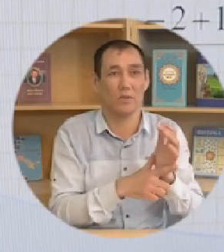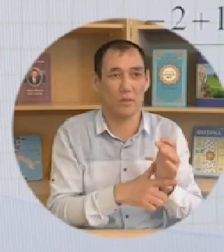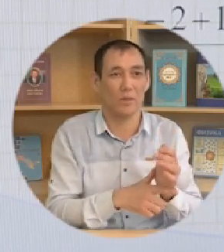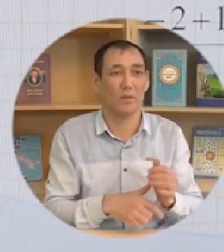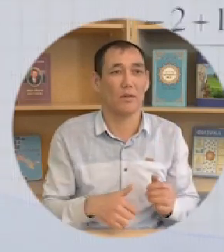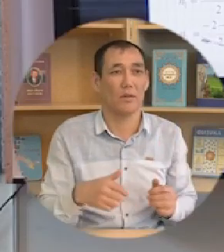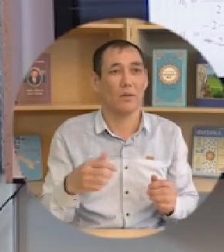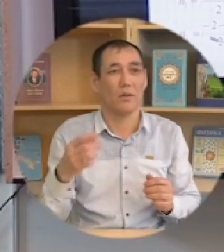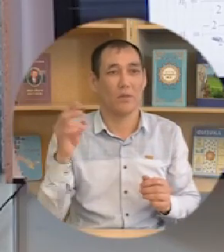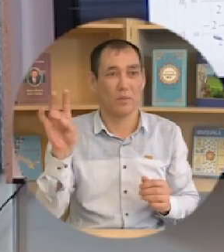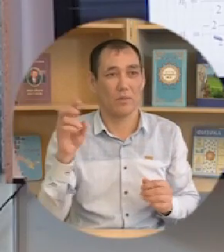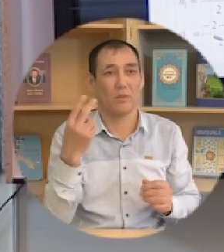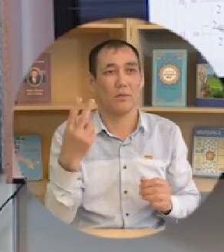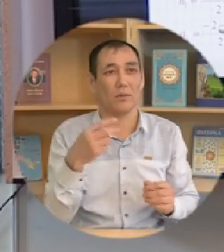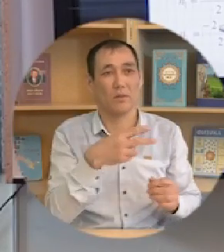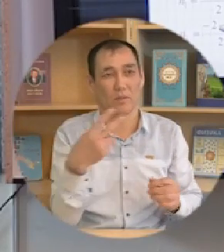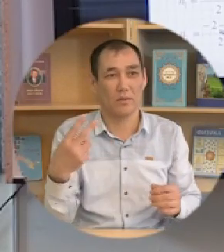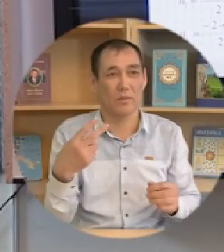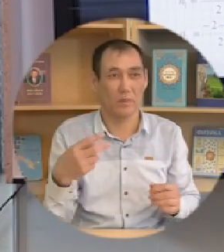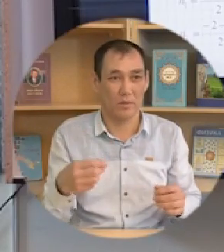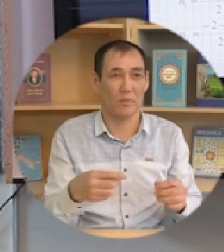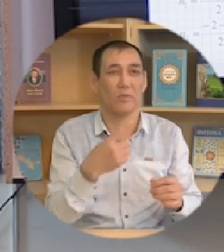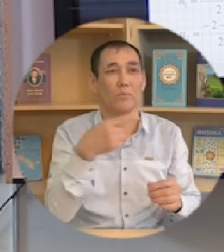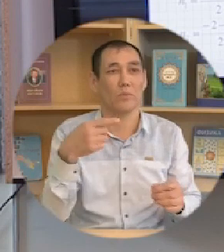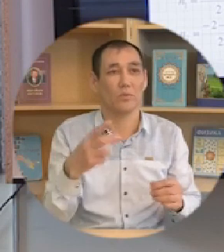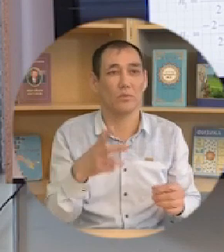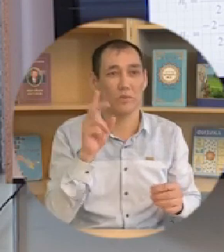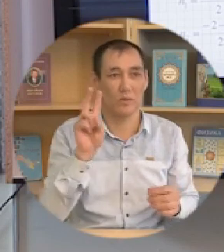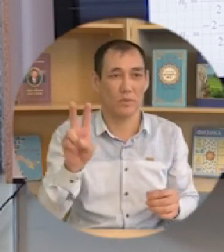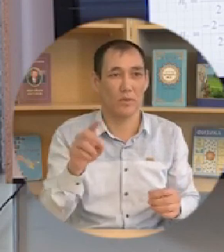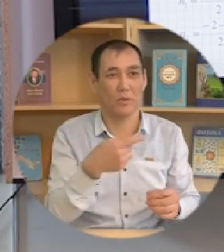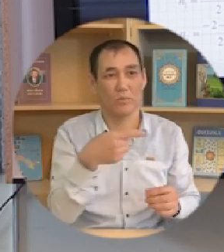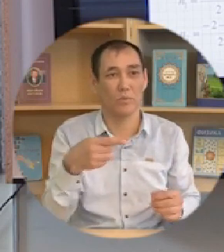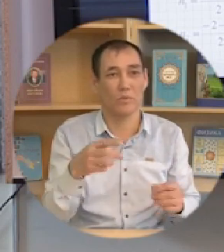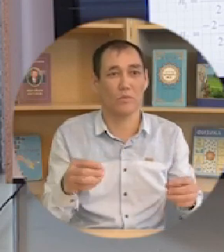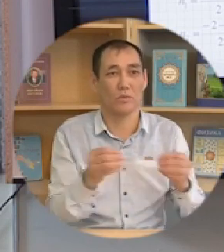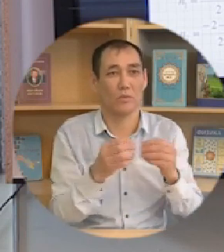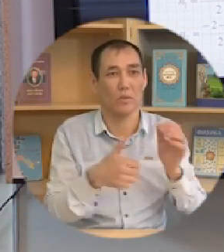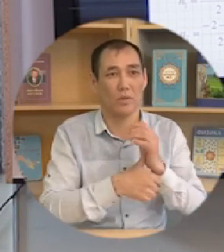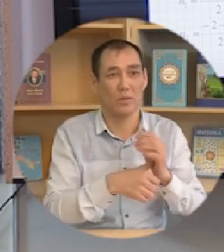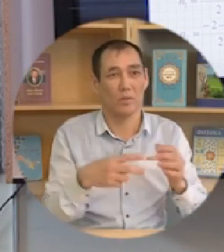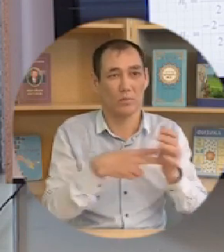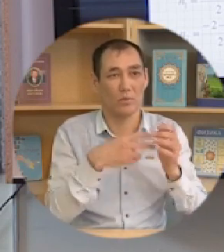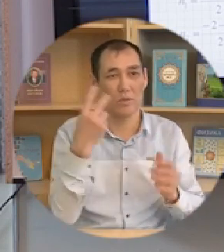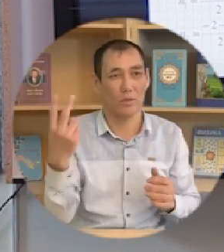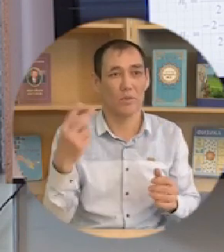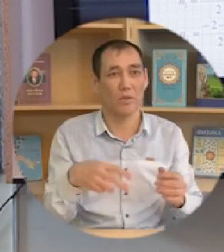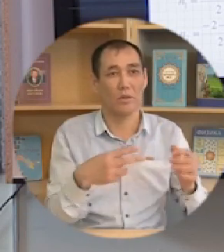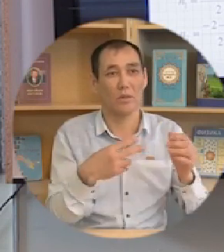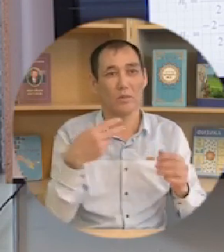7-ге. N2 тең, минус 2, минус 16 бөлінген